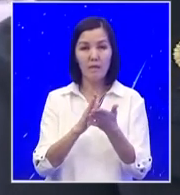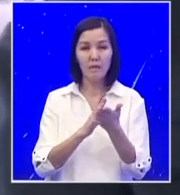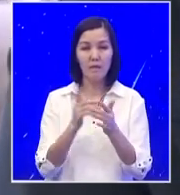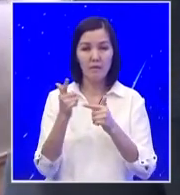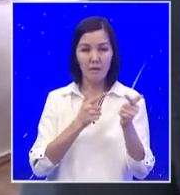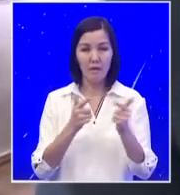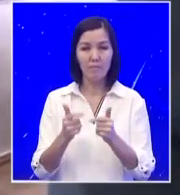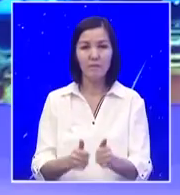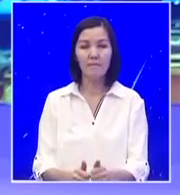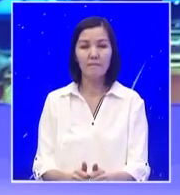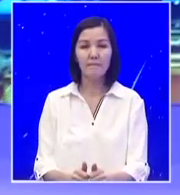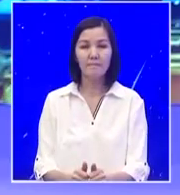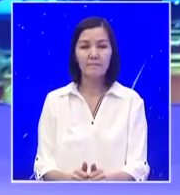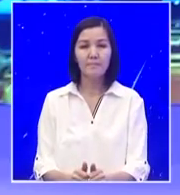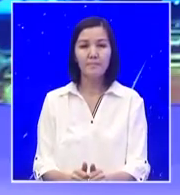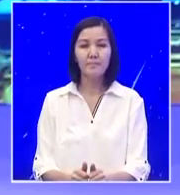дайынбыз.